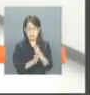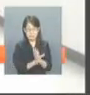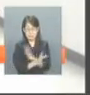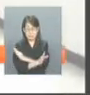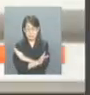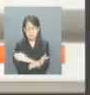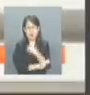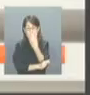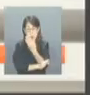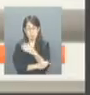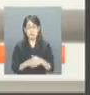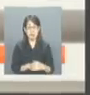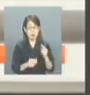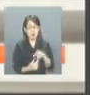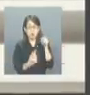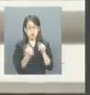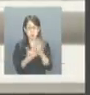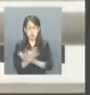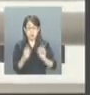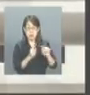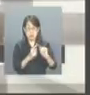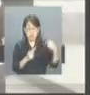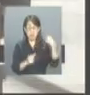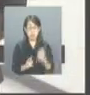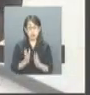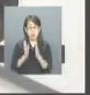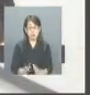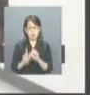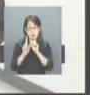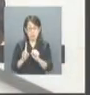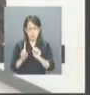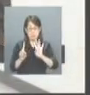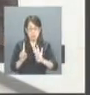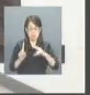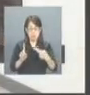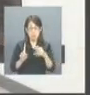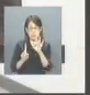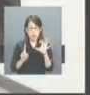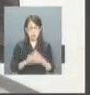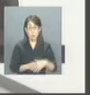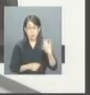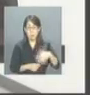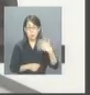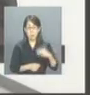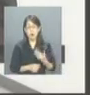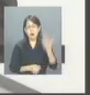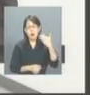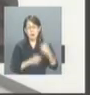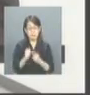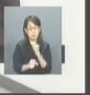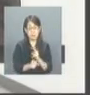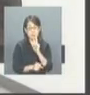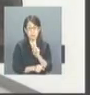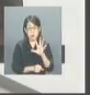ราชอาณาจักรมากถึง 149,000 คนค่ะซึ่งเป็นจำนวนที่มากกว่าการเลือกตั้งในปี2550